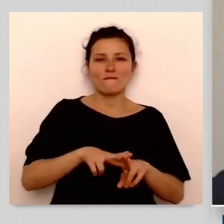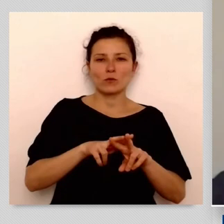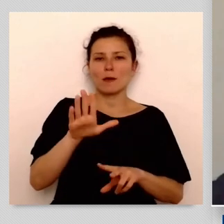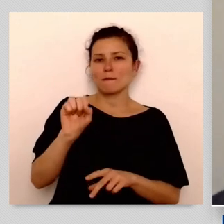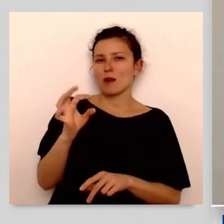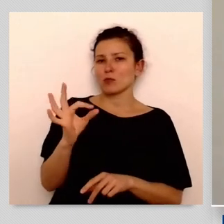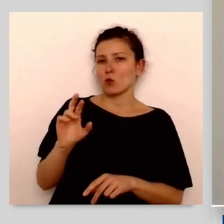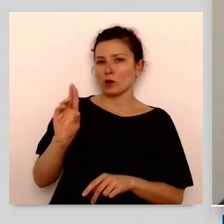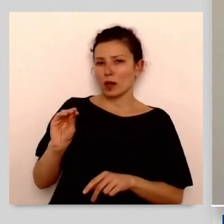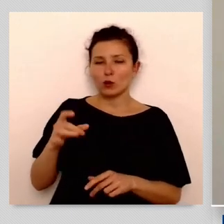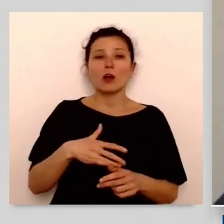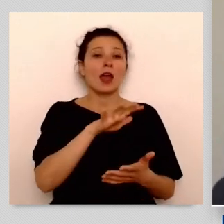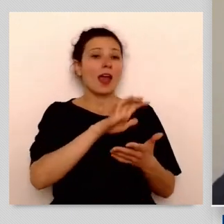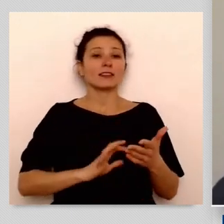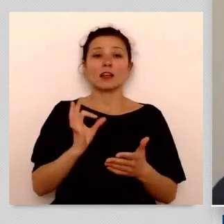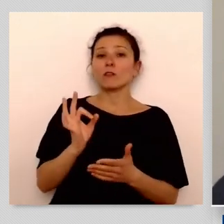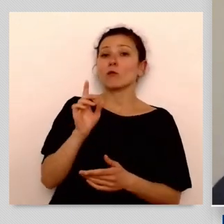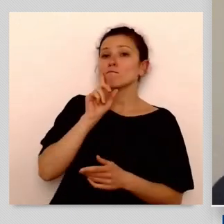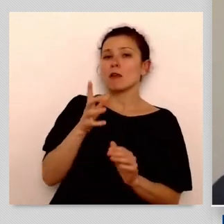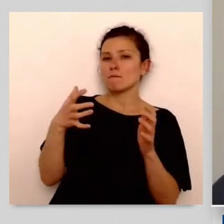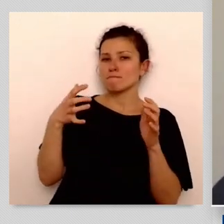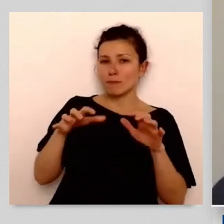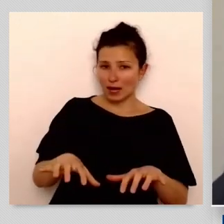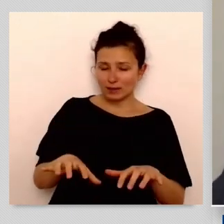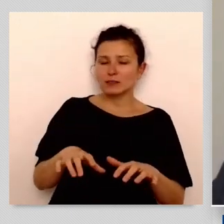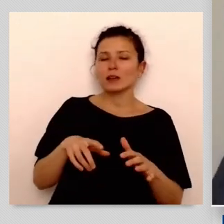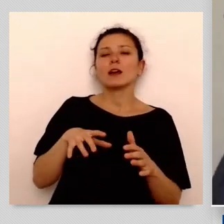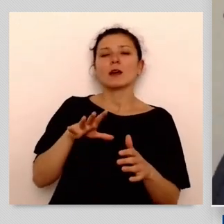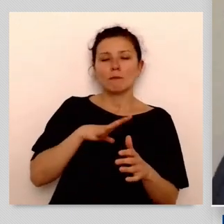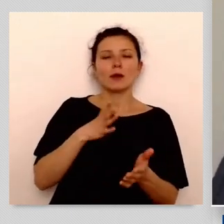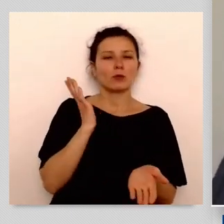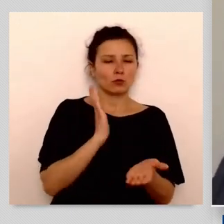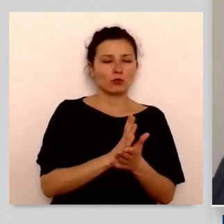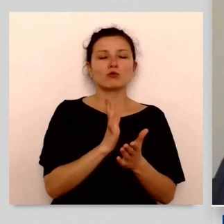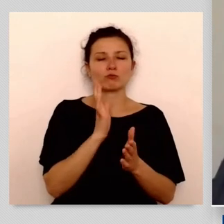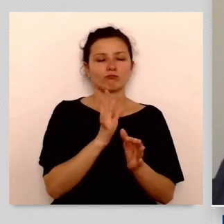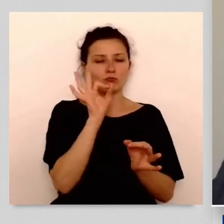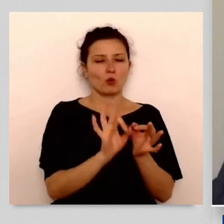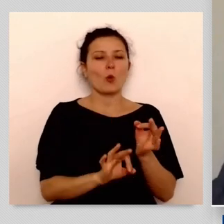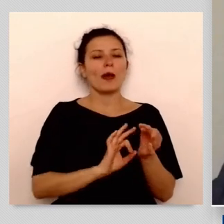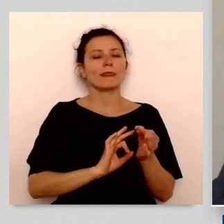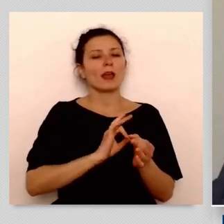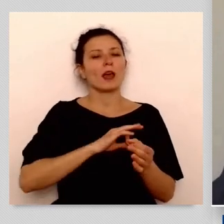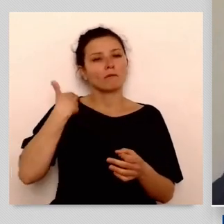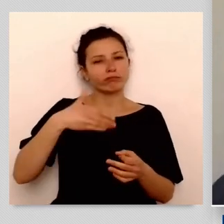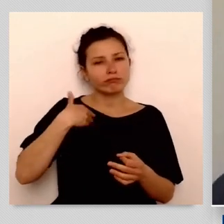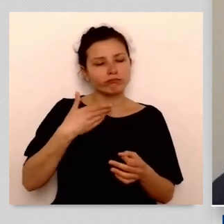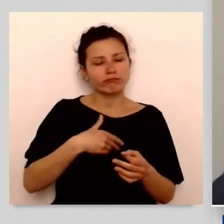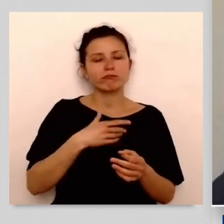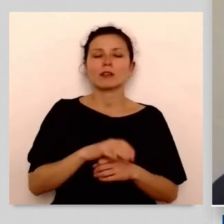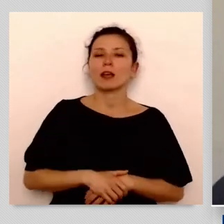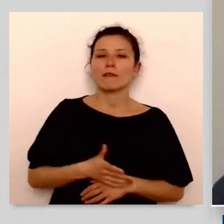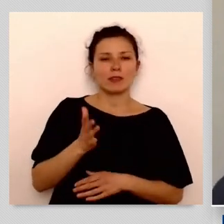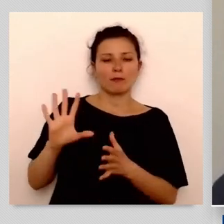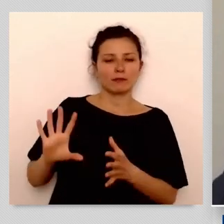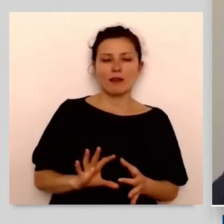pana prezesa został tu szczegółowo omówiony przez koleżanki, więc nie będę do niego wracał. To jest